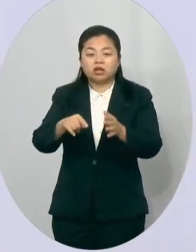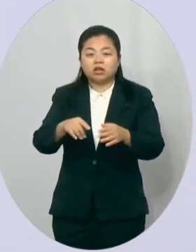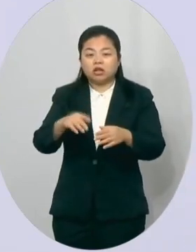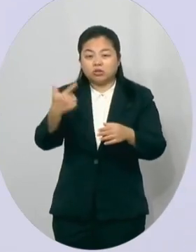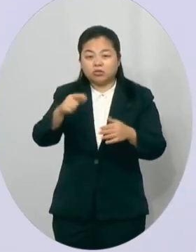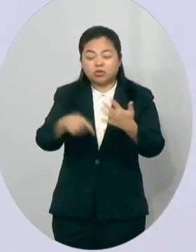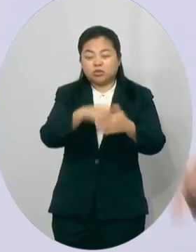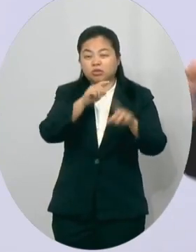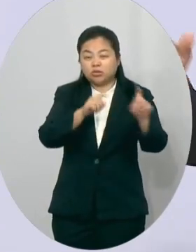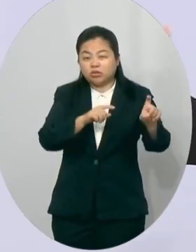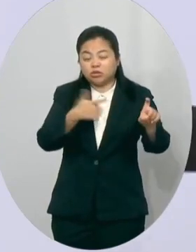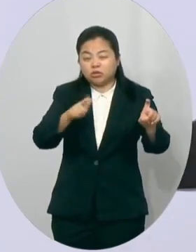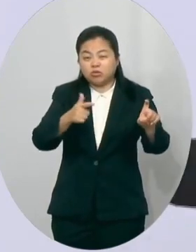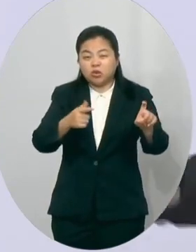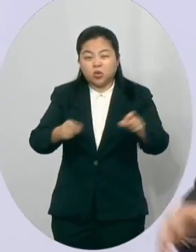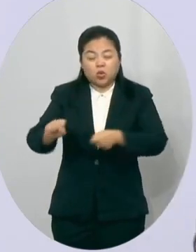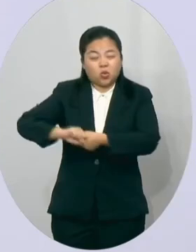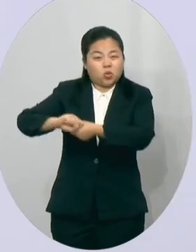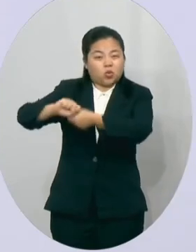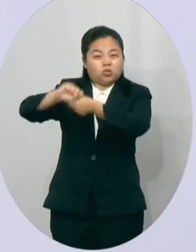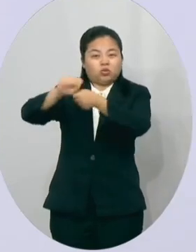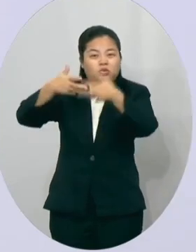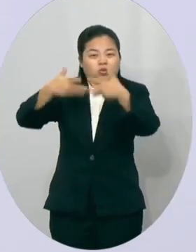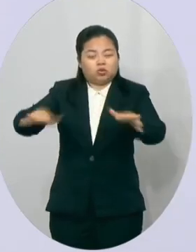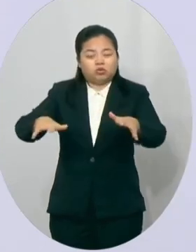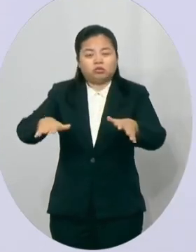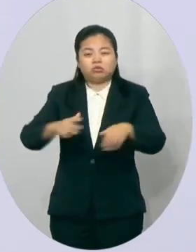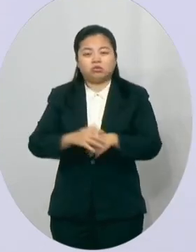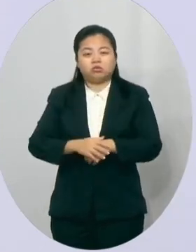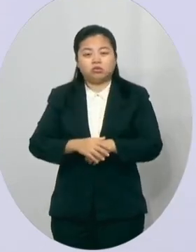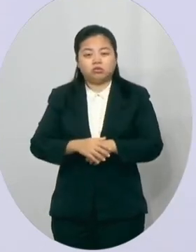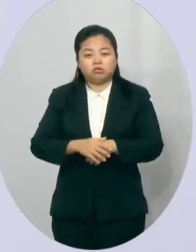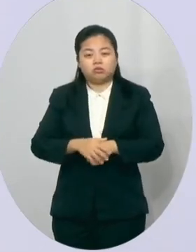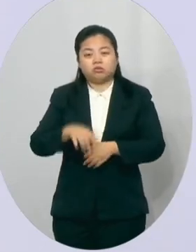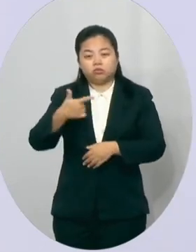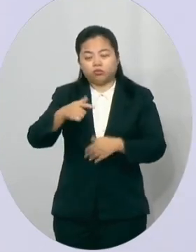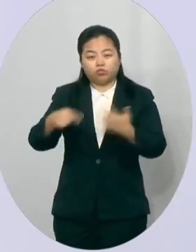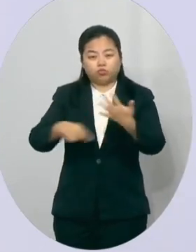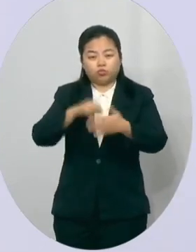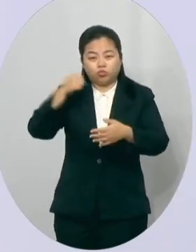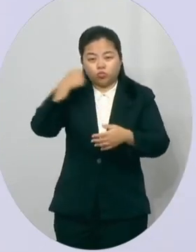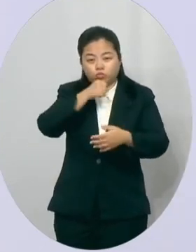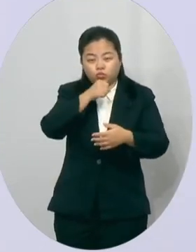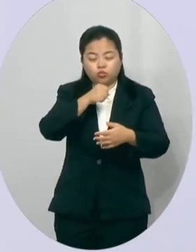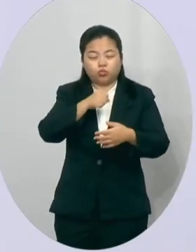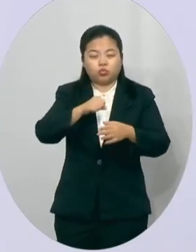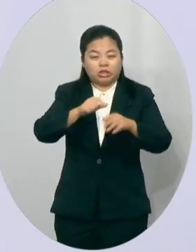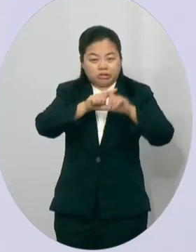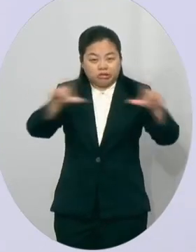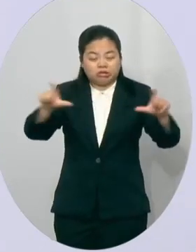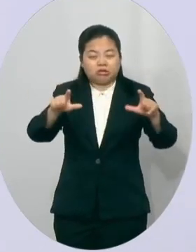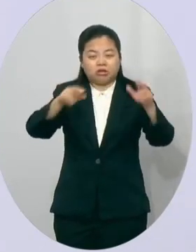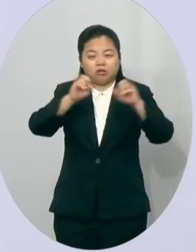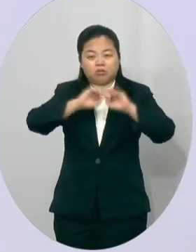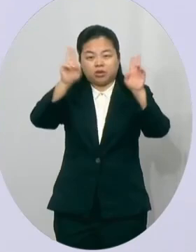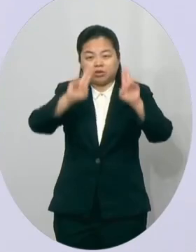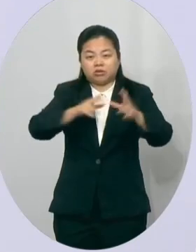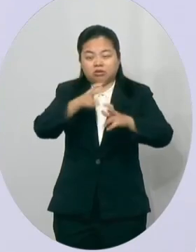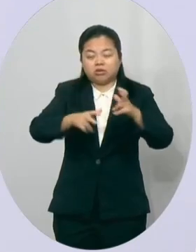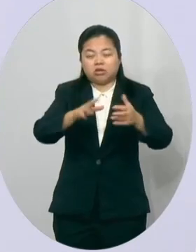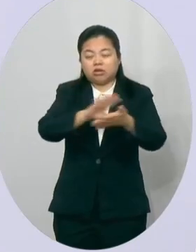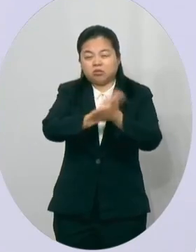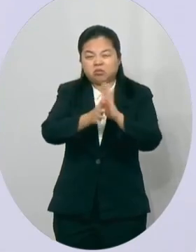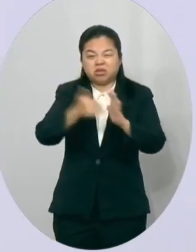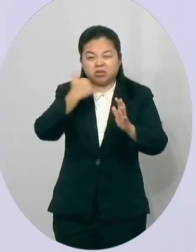只有十部，越来越多，我们不只是 台湾最大的发电厂，我们也会变成